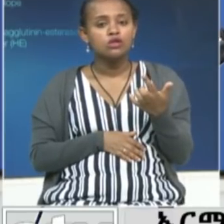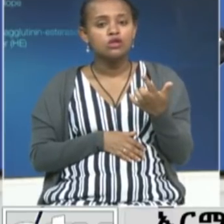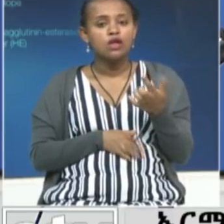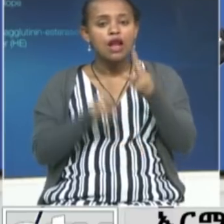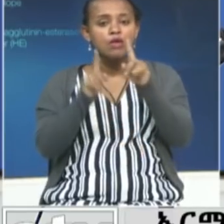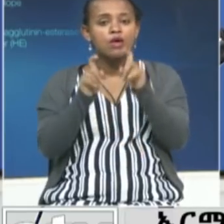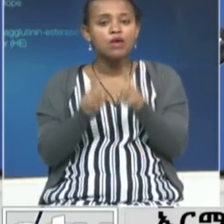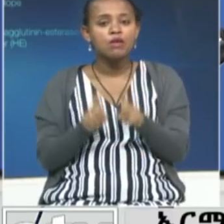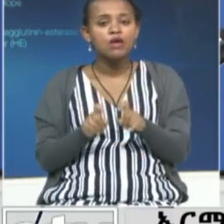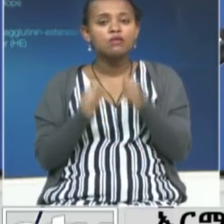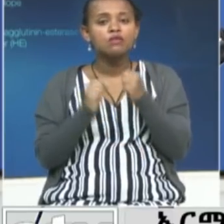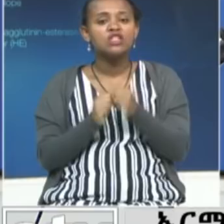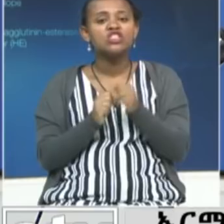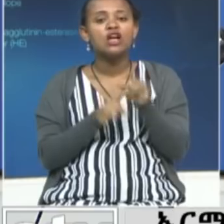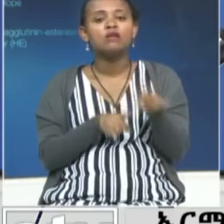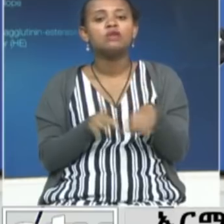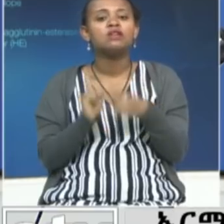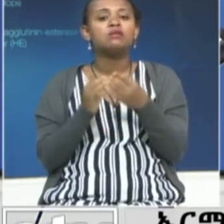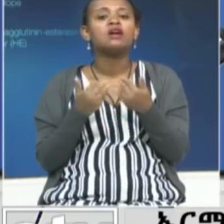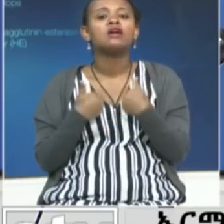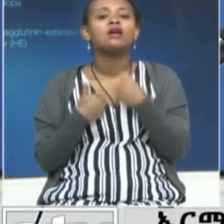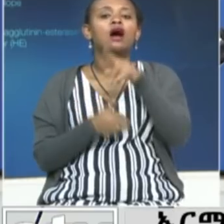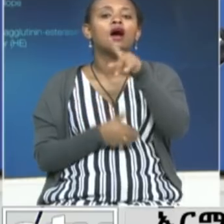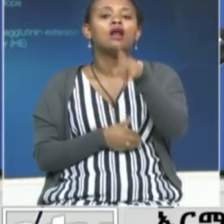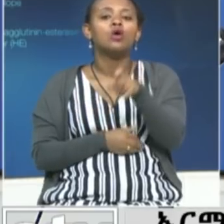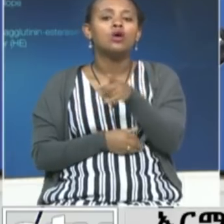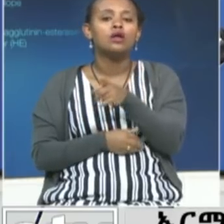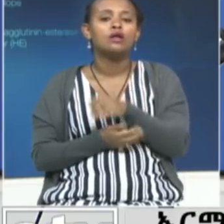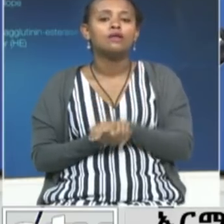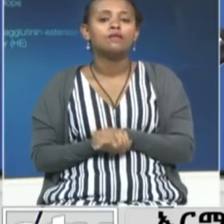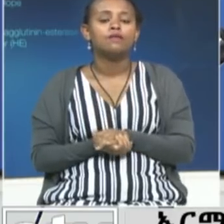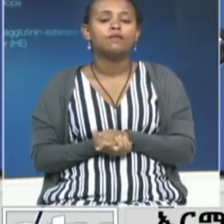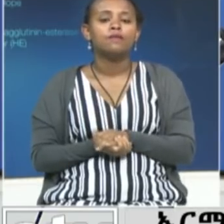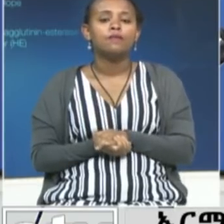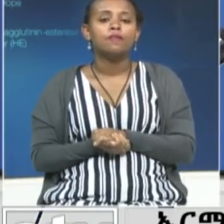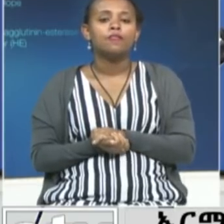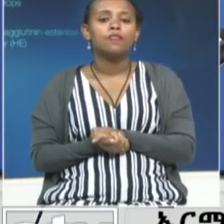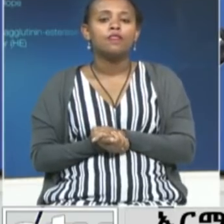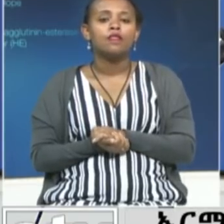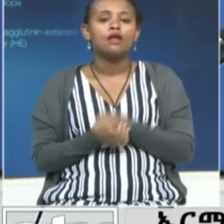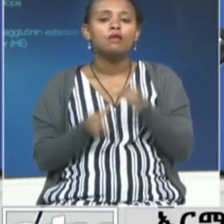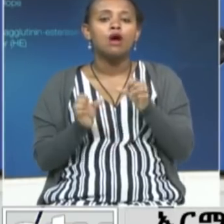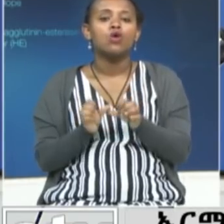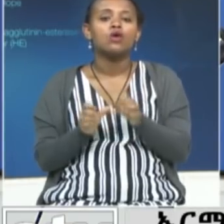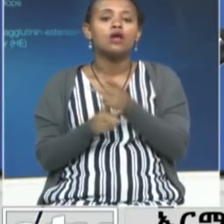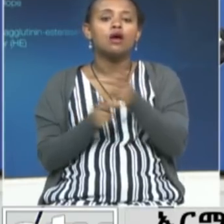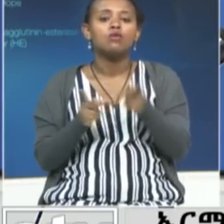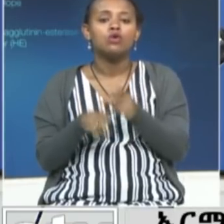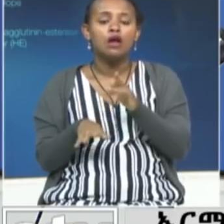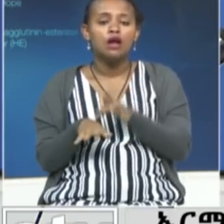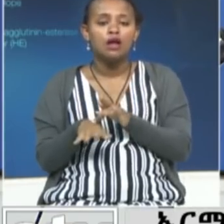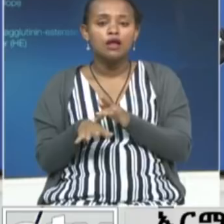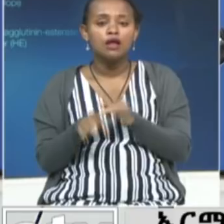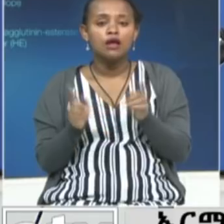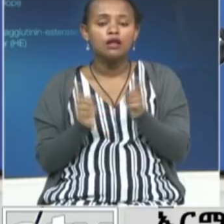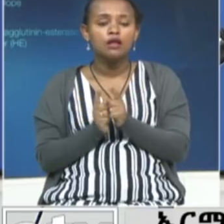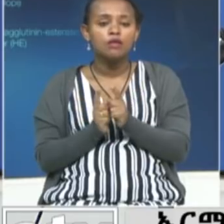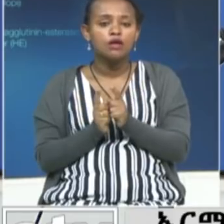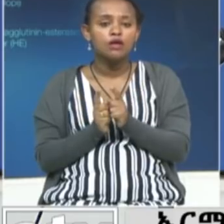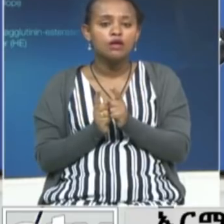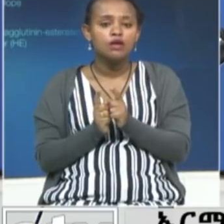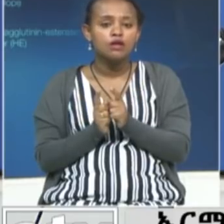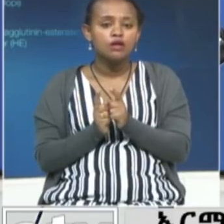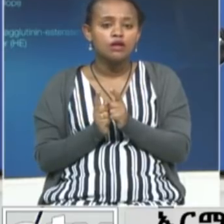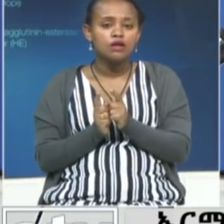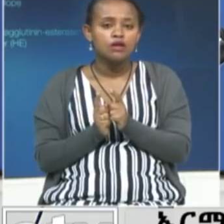ለመመርመር የሚቻልበት መንገድ አለ በእናንተ በኩል ነው? ኦልሬዲ ከጋራንቲን በፊት ነው እዛ ቼክ ተደርገን የገባ ነው። ስቲል